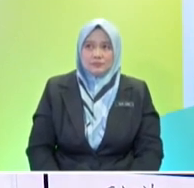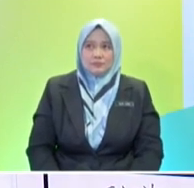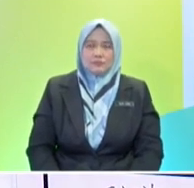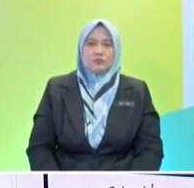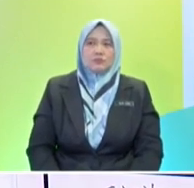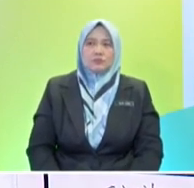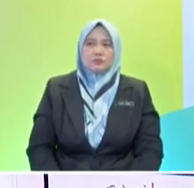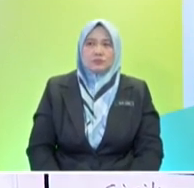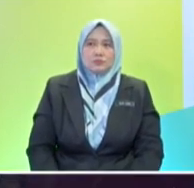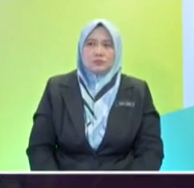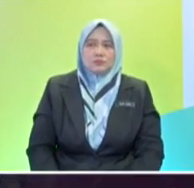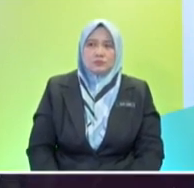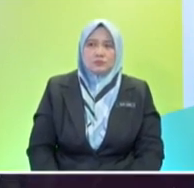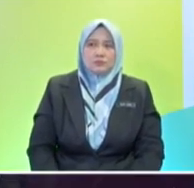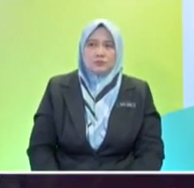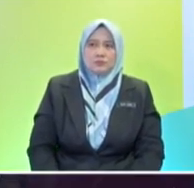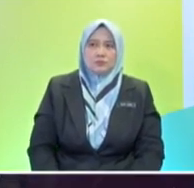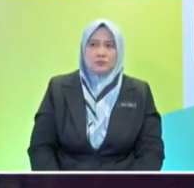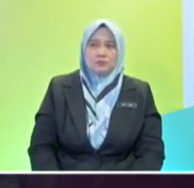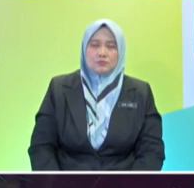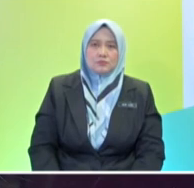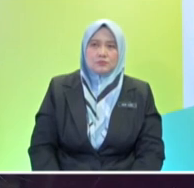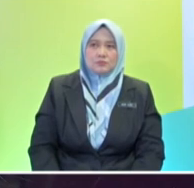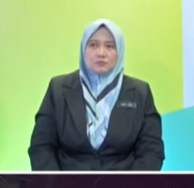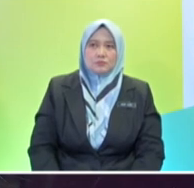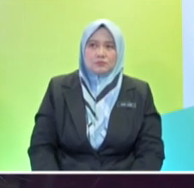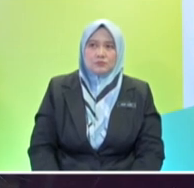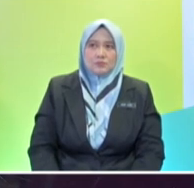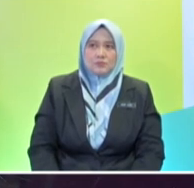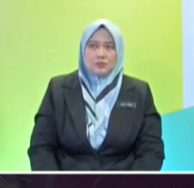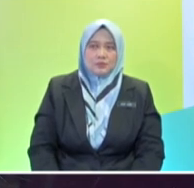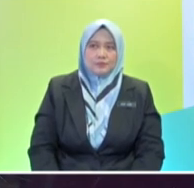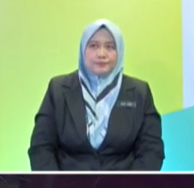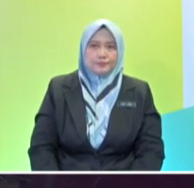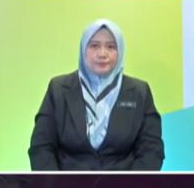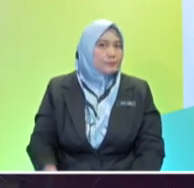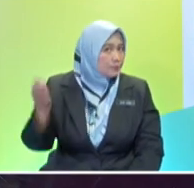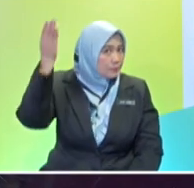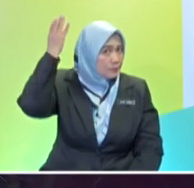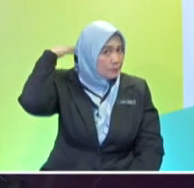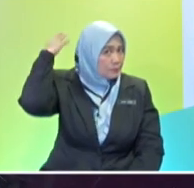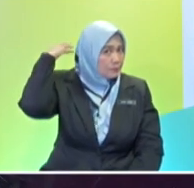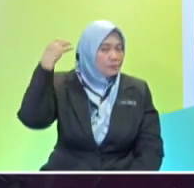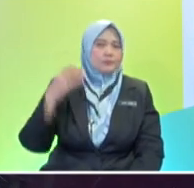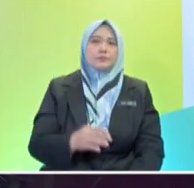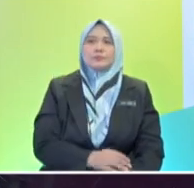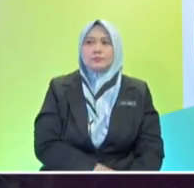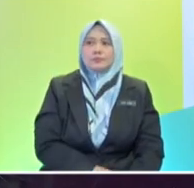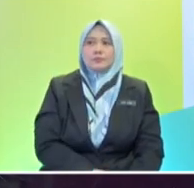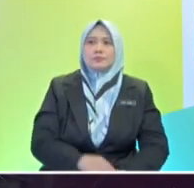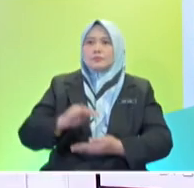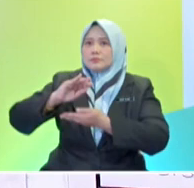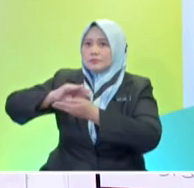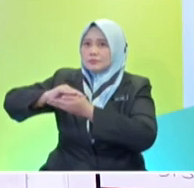Cikgu Atta ya? Ya, nanti saya cakap. Okey. Okay. Dan ini keras ni. Itu bahagian apa tu untuk kura-kura?